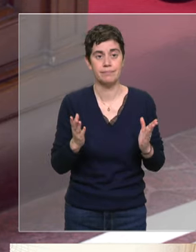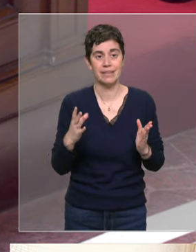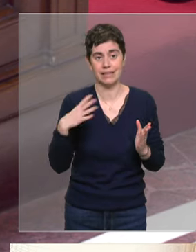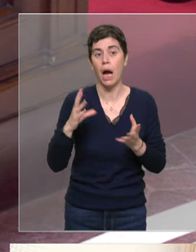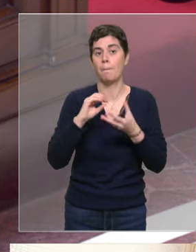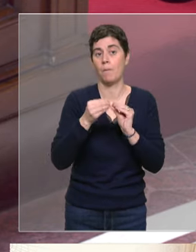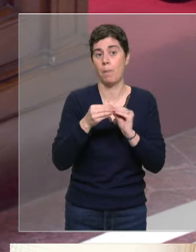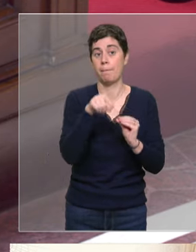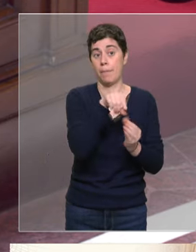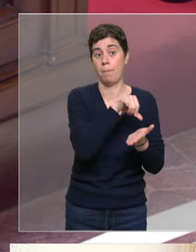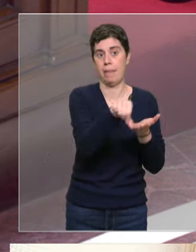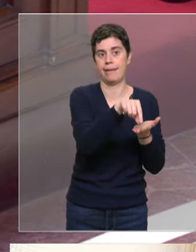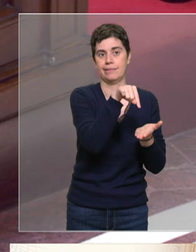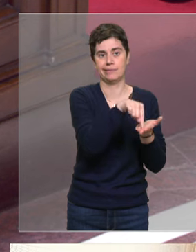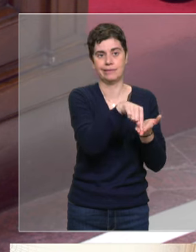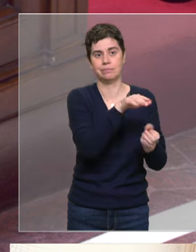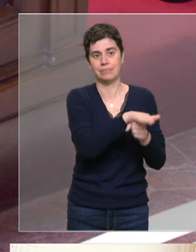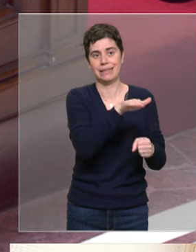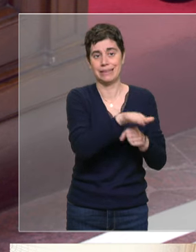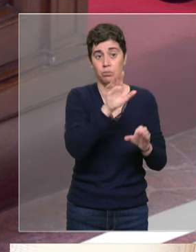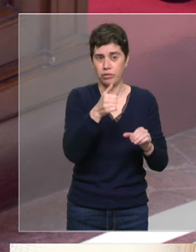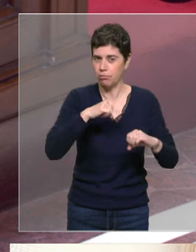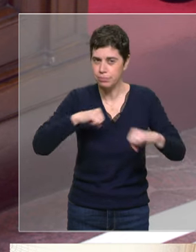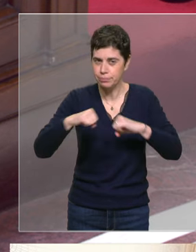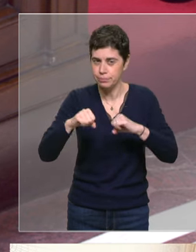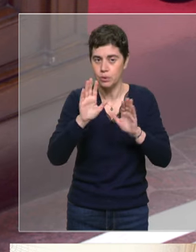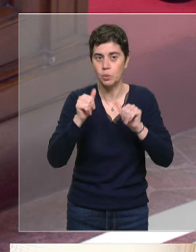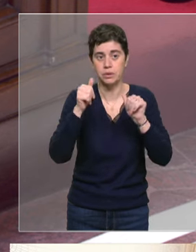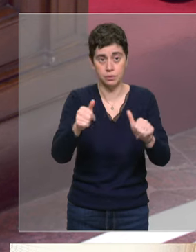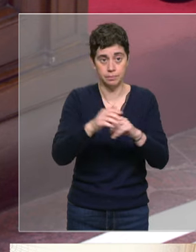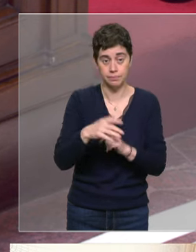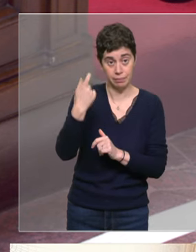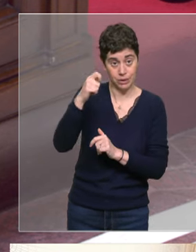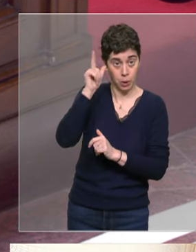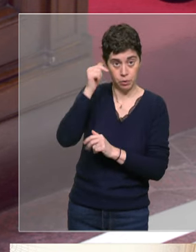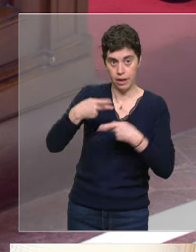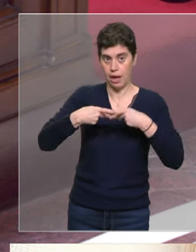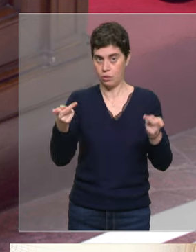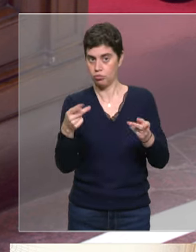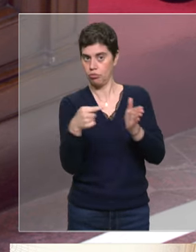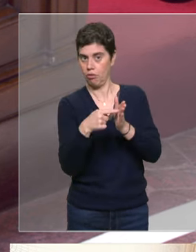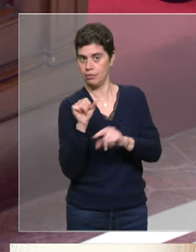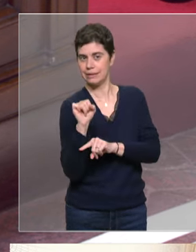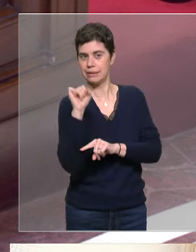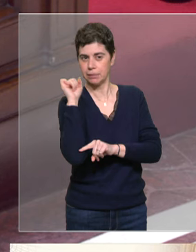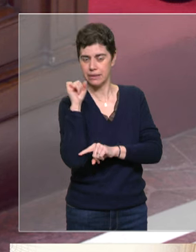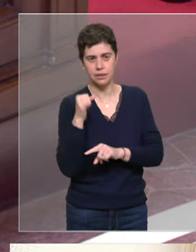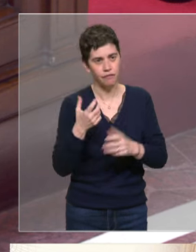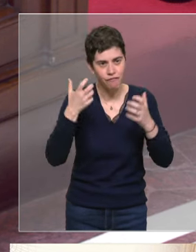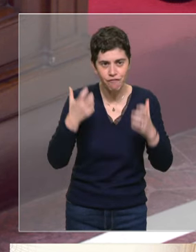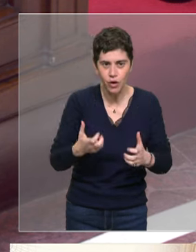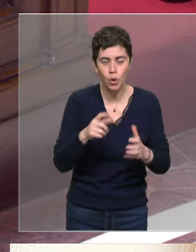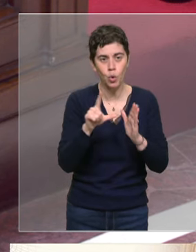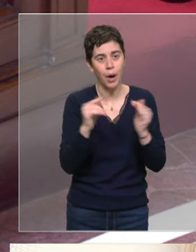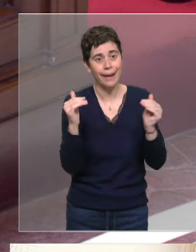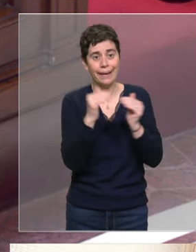de revenus. Et c'est pour ça que nous continuons à agir. C'est pour cela que le président de la République a annoncé samedi qu'il irait plus loin encore dans la loi